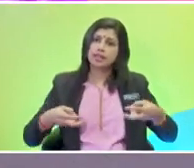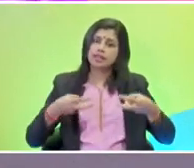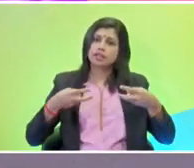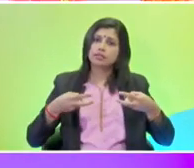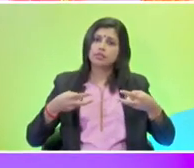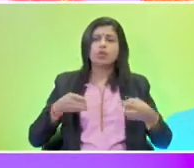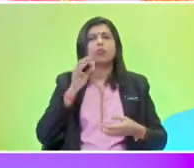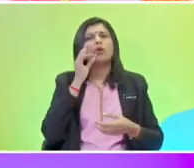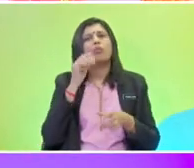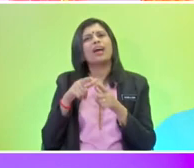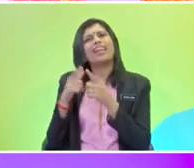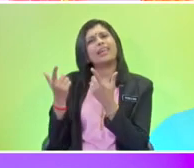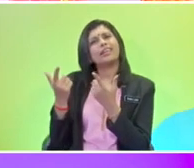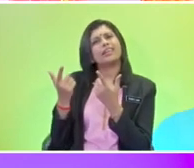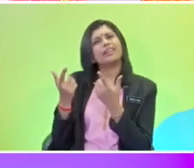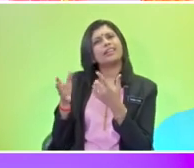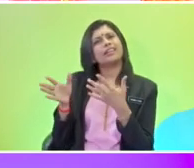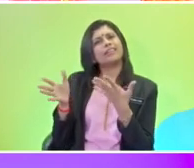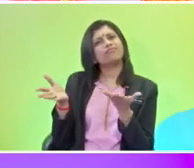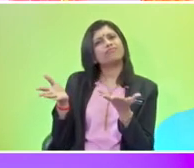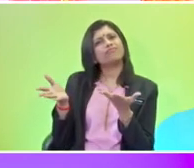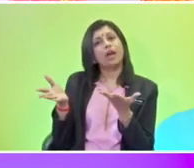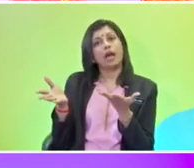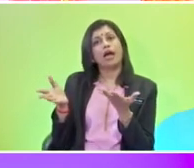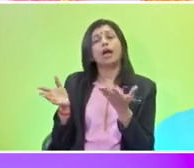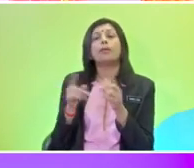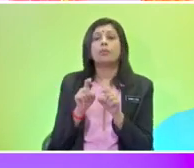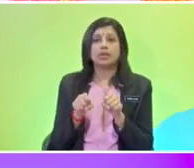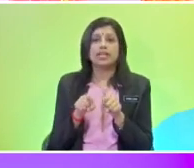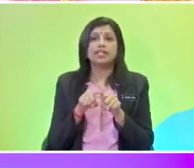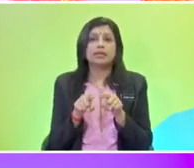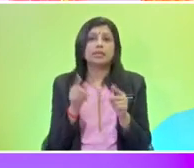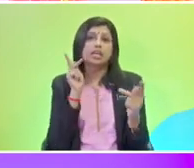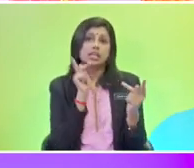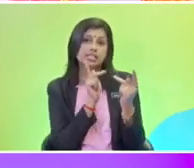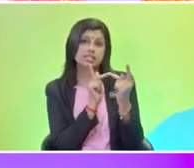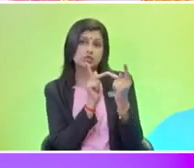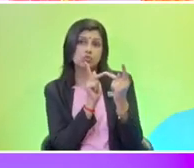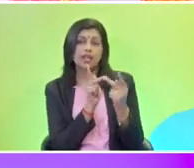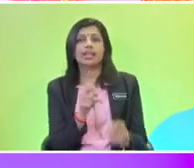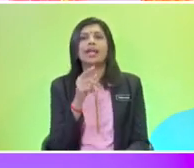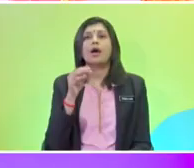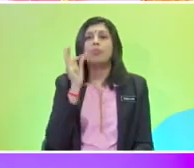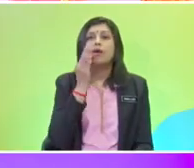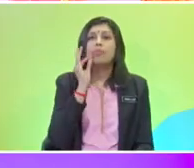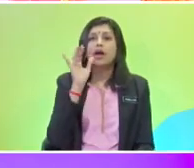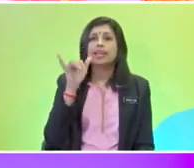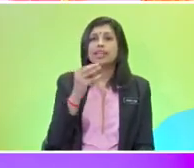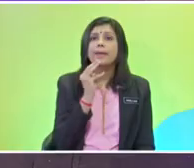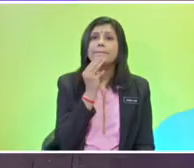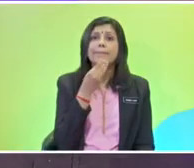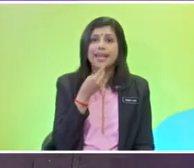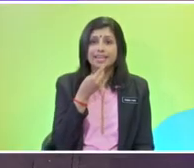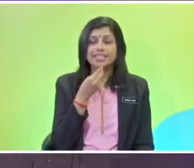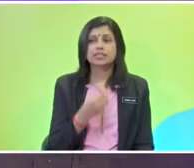buah-buahan ni paling sesuai ialah buah-buah yang manis. Okey. Dia lagi sedaplah. Hmm. Okey. Saya